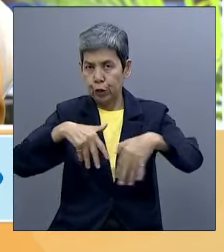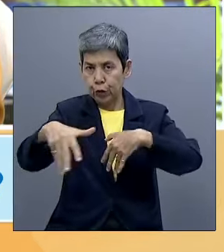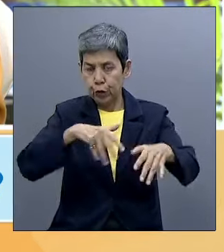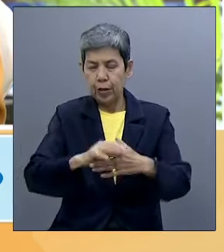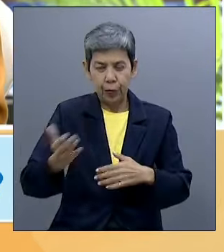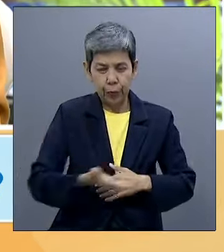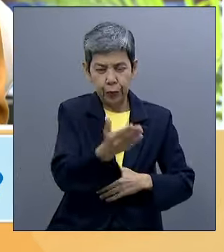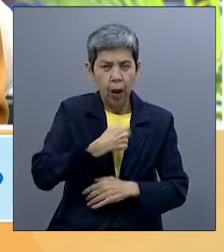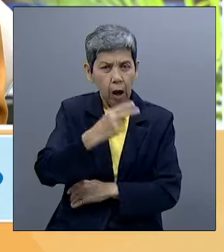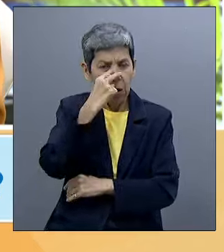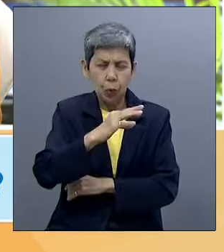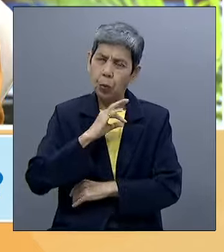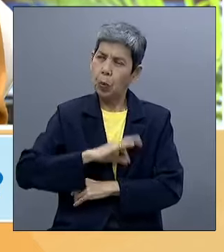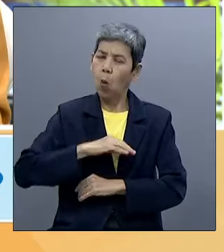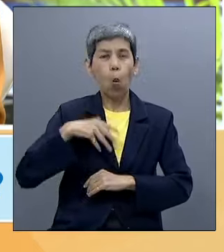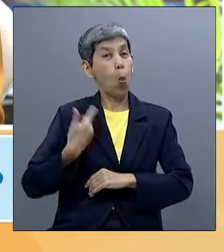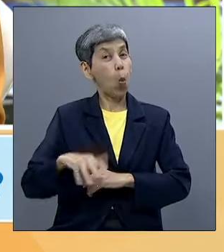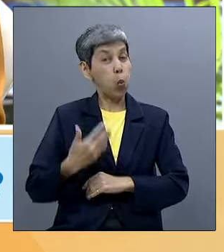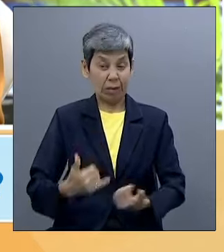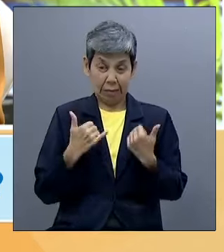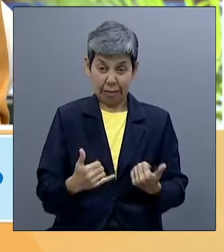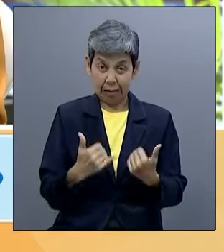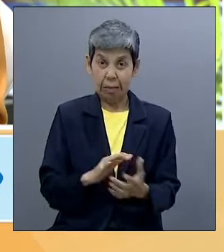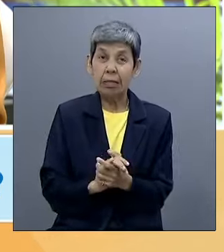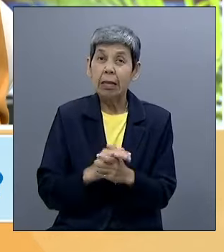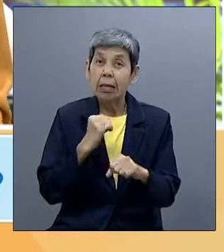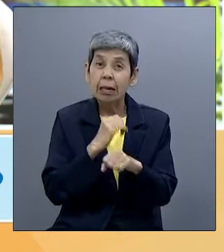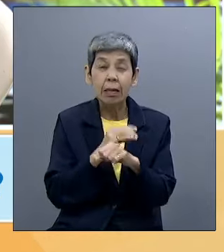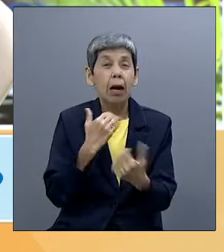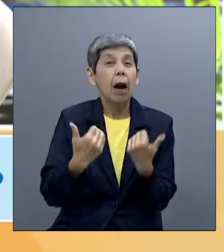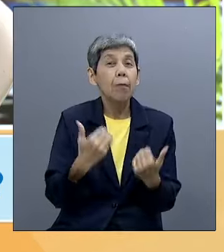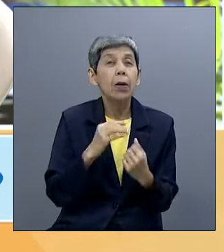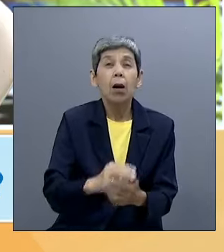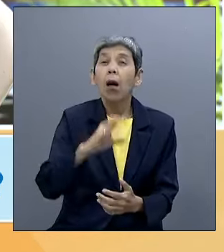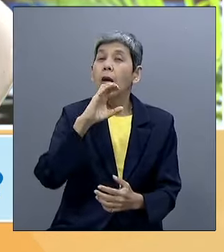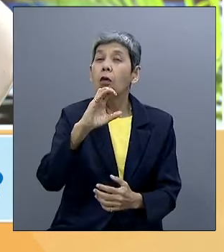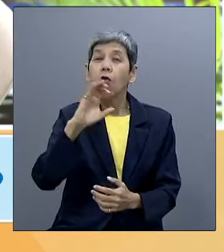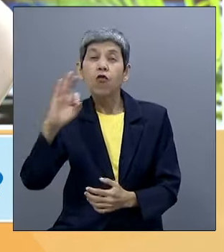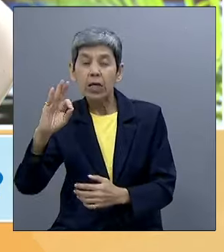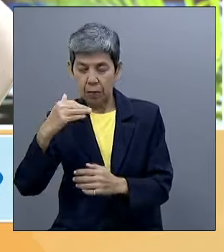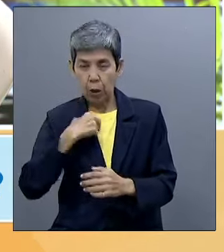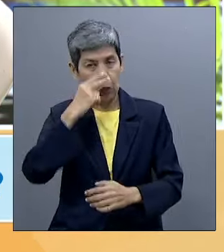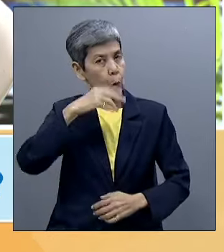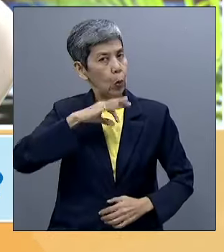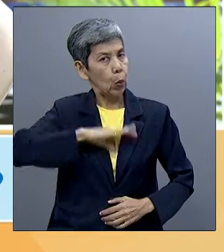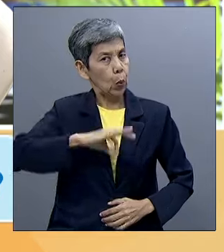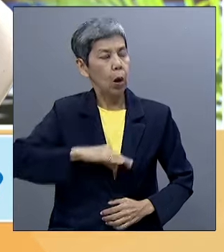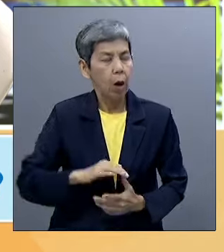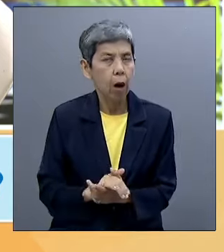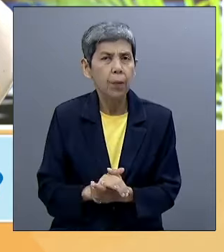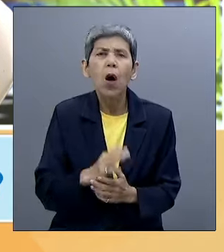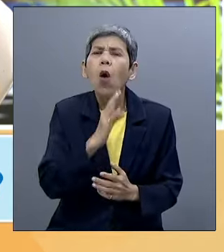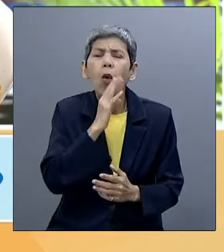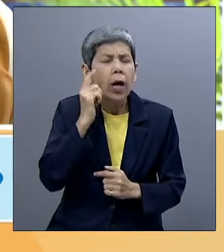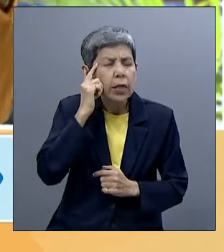ชมหลายท่านฟังแบบนี้อาจจะรู้สึกว่าโหวันนี้ Go Cloud First นะคะหรือว่าที่เราคุยกันอยู่วันนี้มันดูไกลตัวจังเลยอะถ้าเกิด